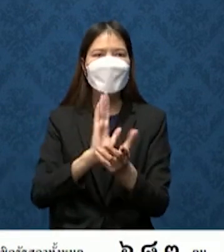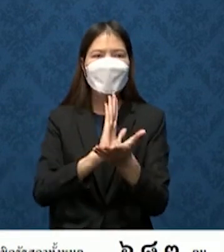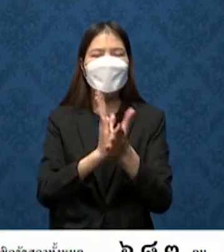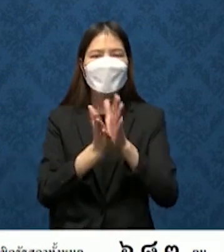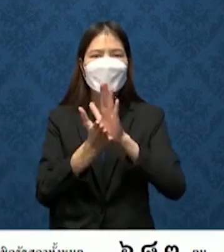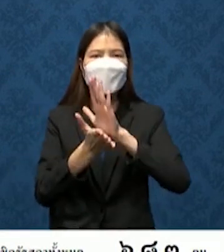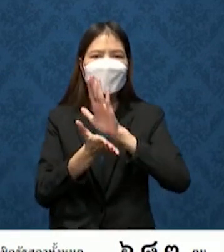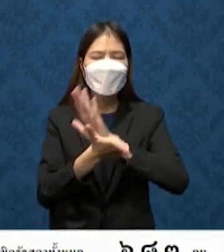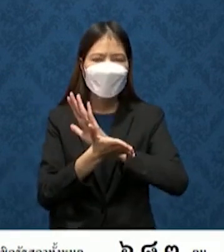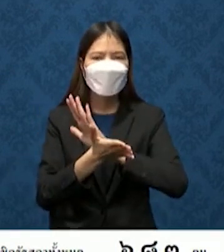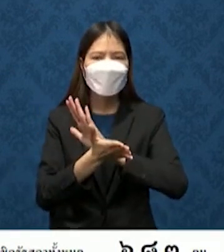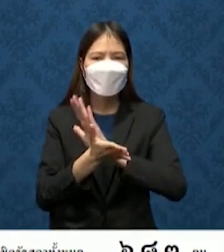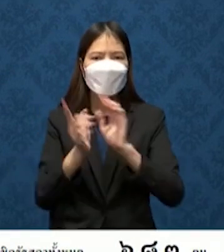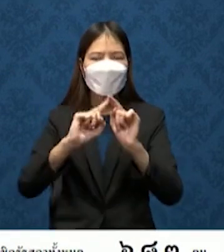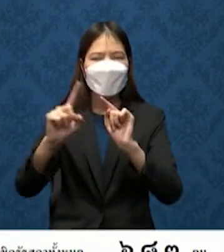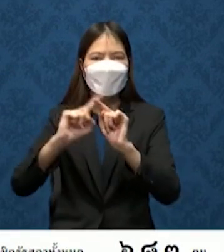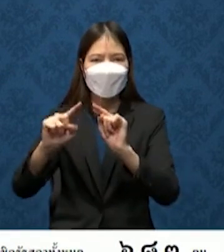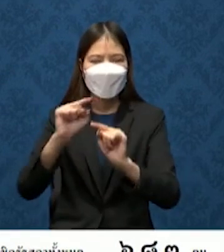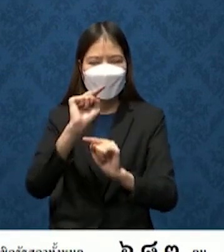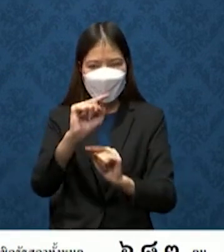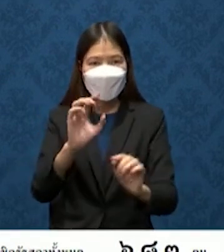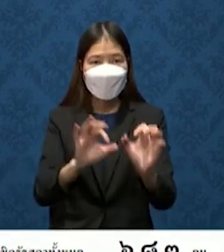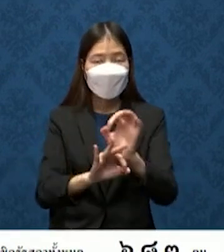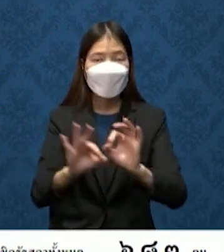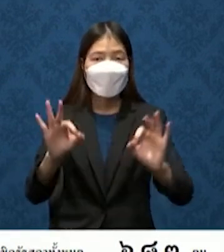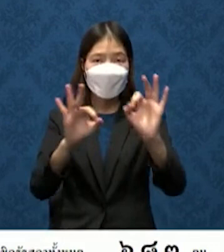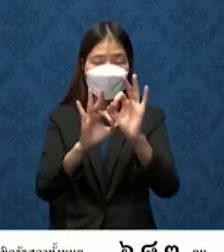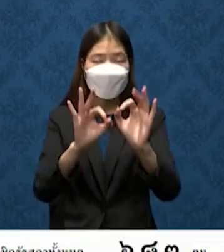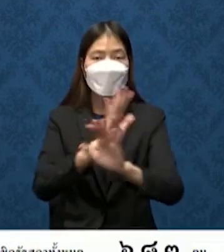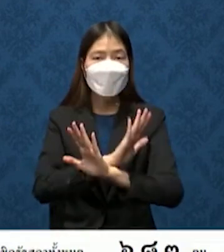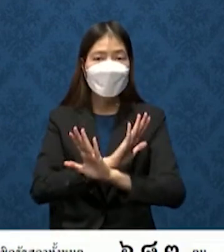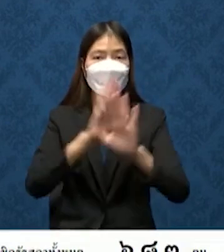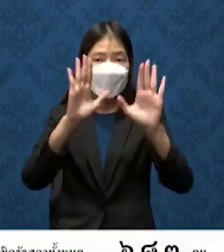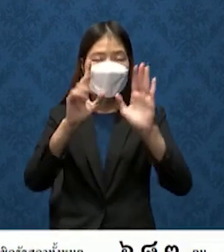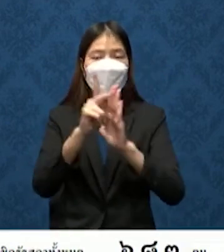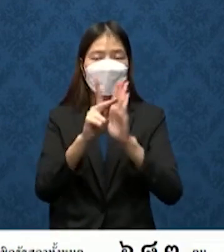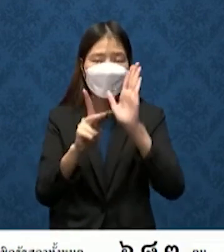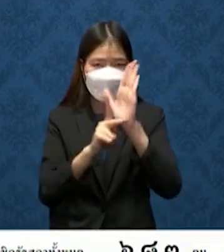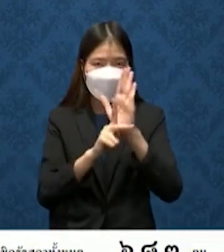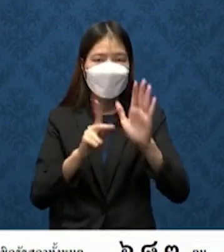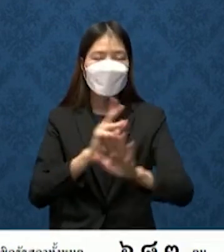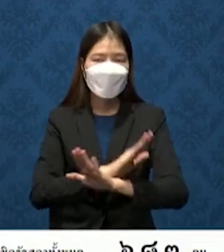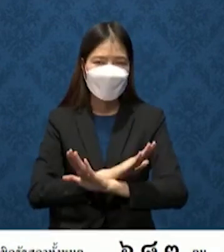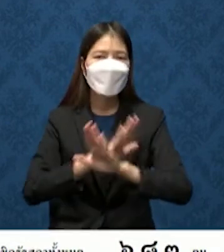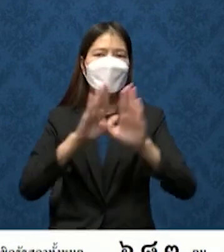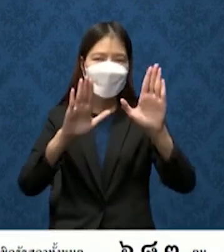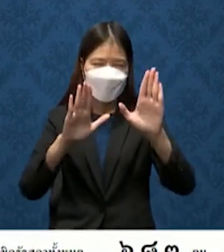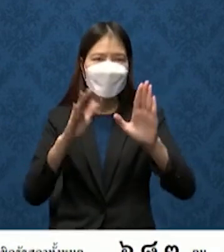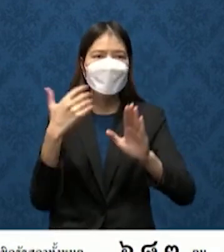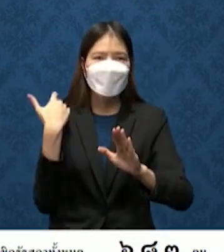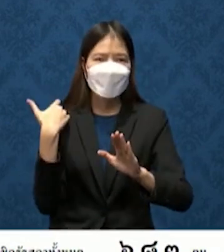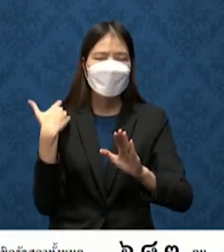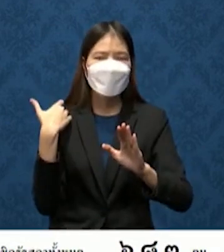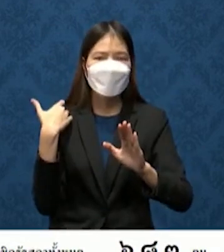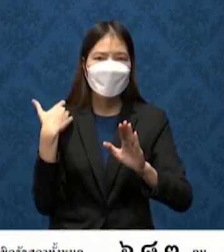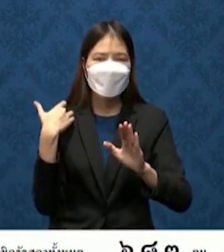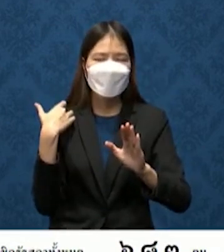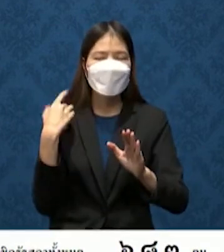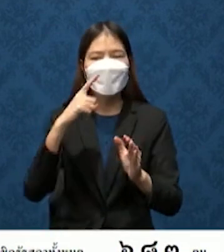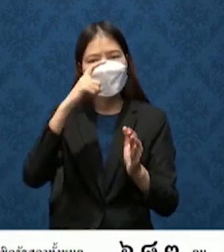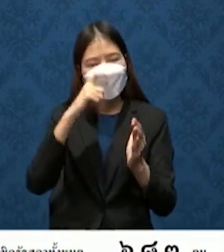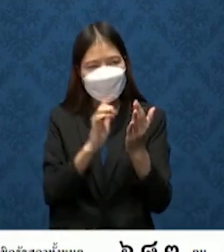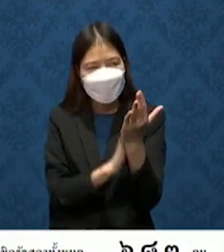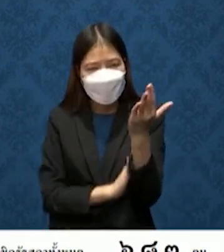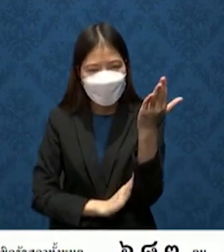ไปมันควรอย่างยิ่งที่จะต้องยกเลิกกฎหมายลูกของพรรายากการศึษาแห่งชาติ